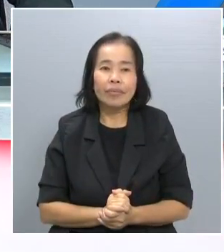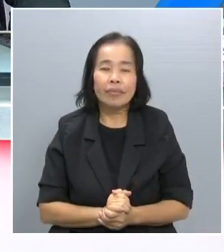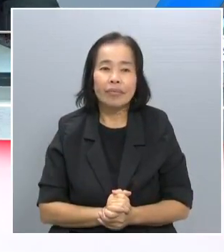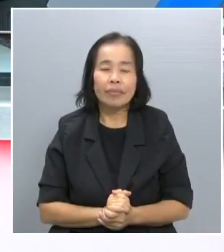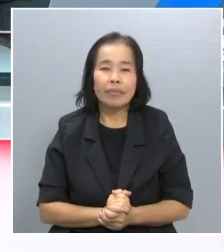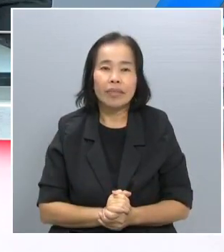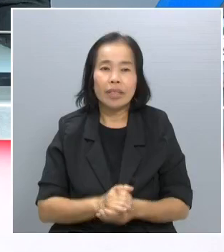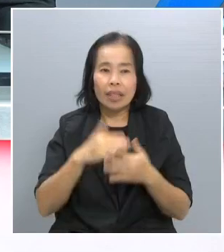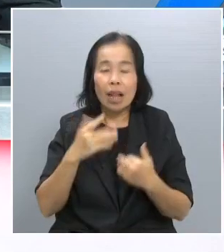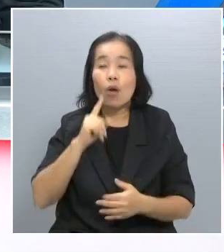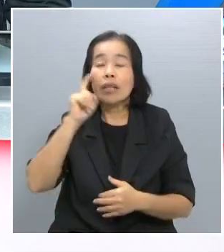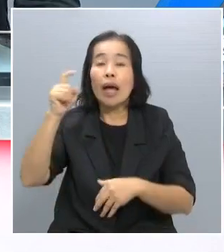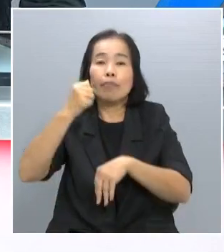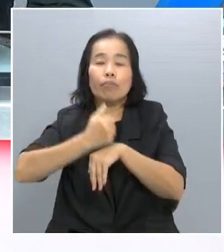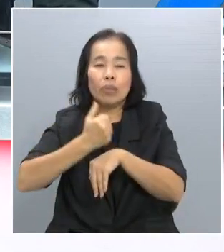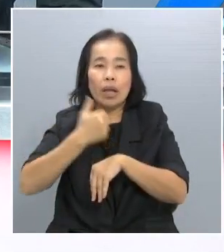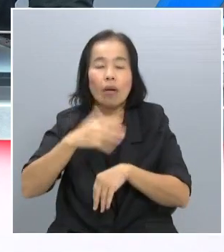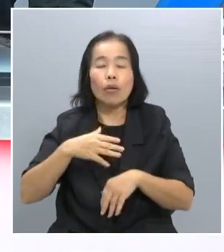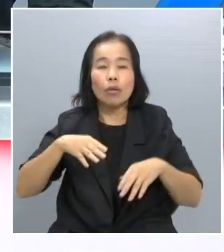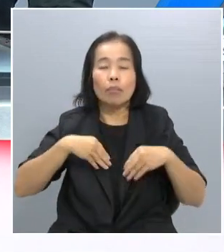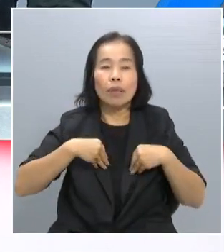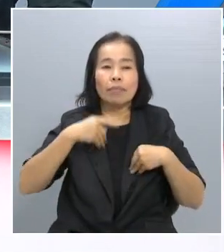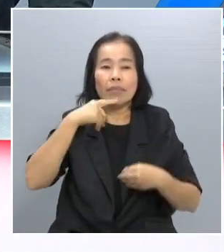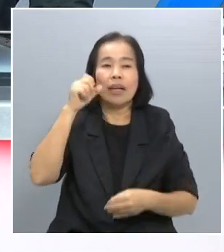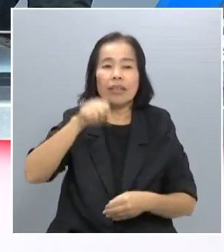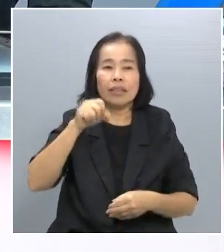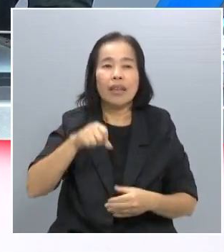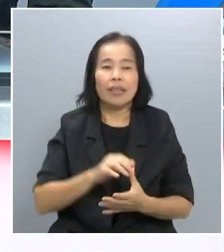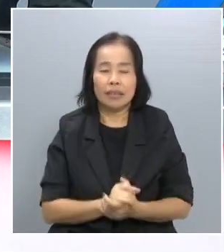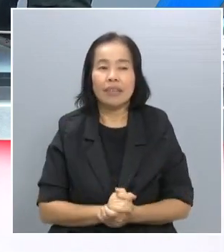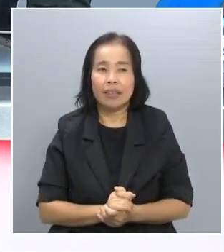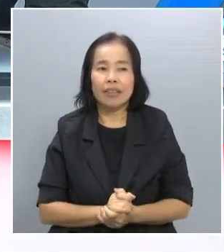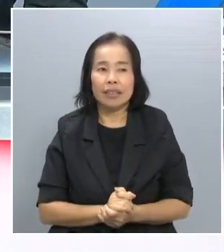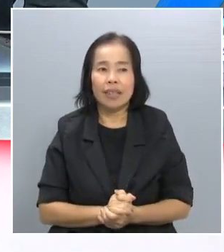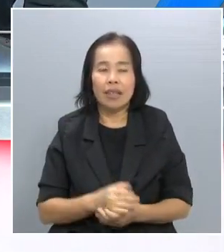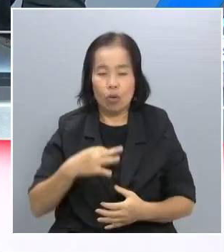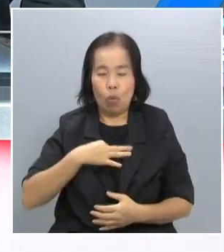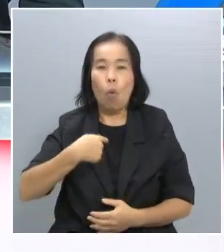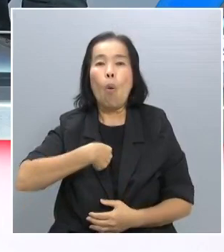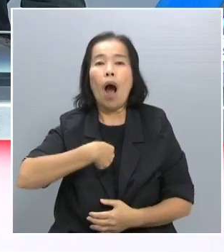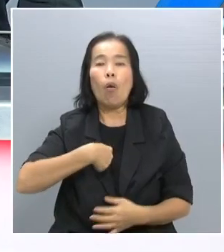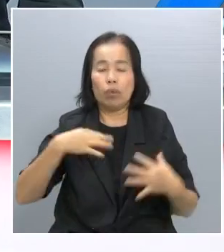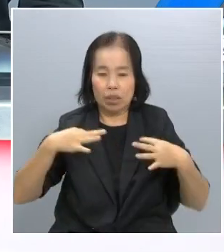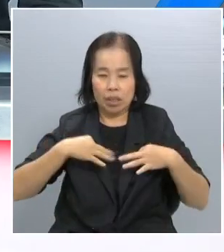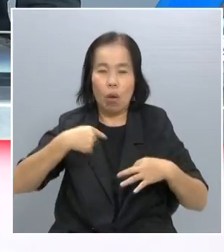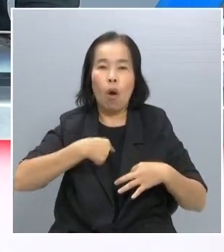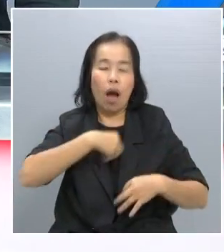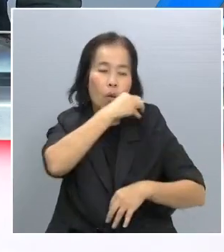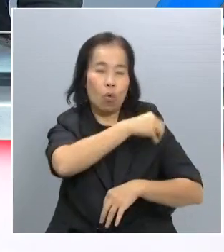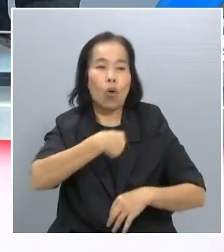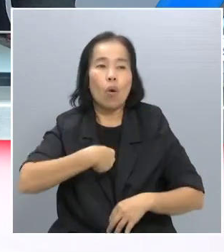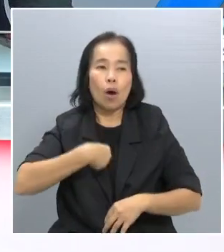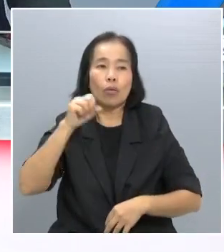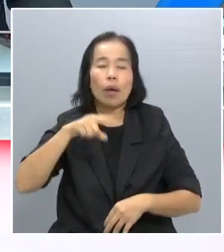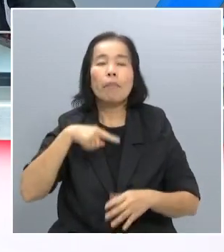ทางตำรวจชั้นผู้ใหญ่บอกว่าอ๋อก็ยอมรับแล้วว่า เป็นเครื่องแบบของตัวเอง ของตัวเองจริงๆนะฮะ แล้วก็เป็นเซอร์วิสมา